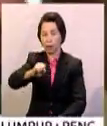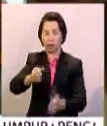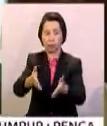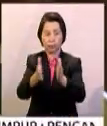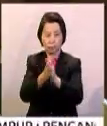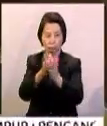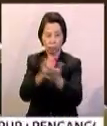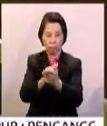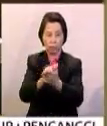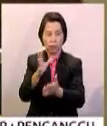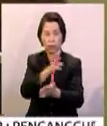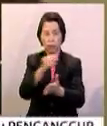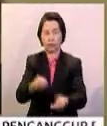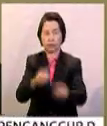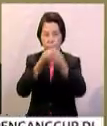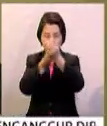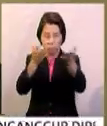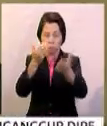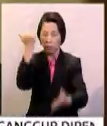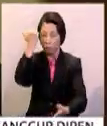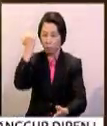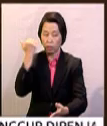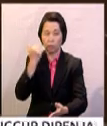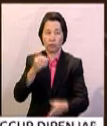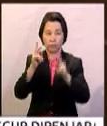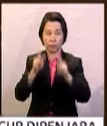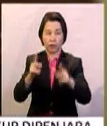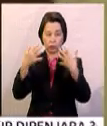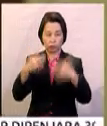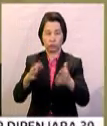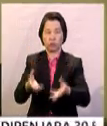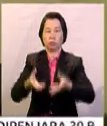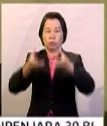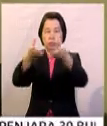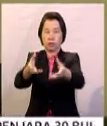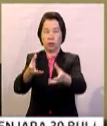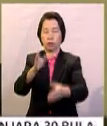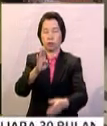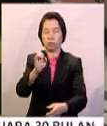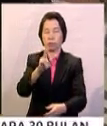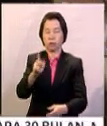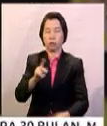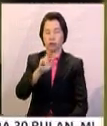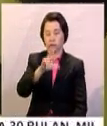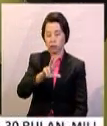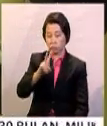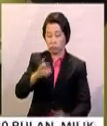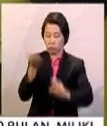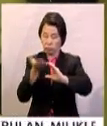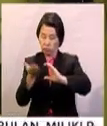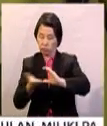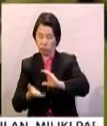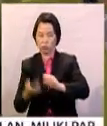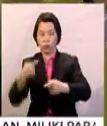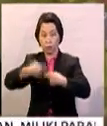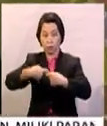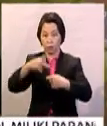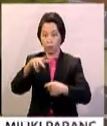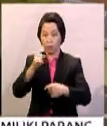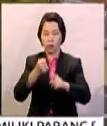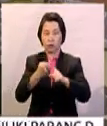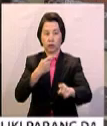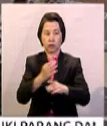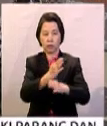permohonan tersebut selain memaklumkan mahkamah yang pihaknya telah menyerahkan baki 32 dokumen berkaitan kes itu daripada